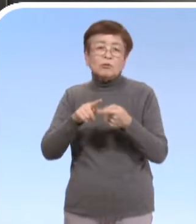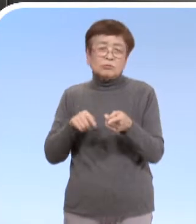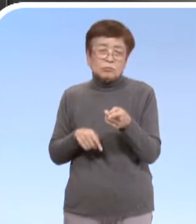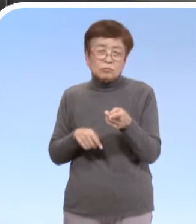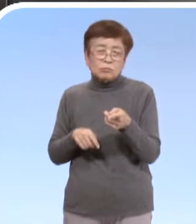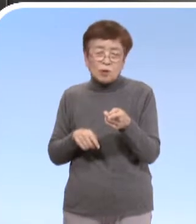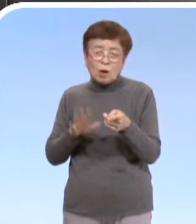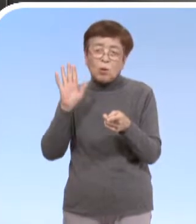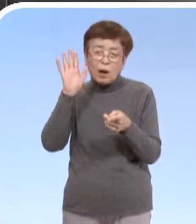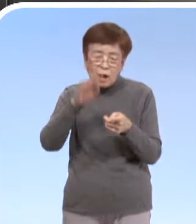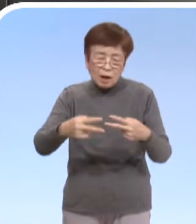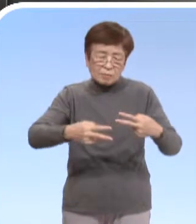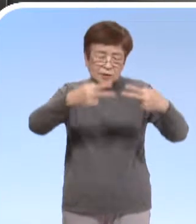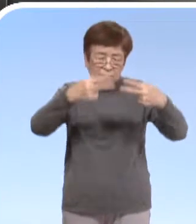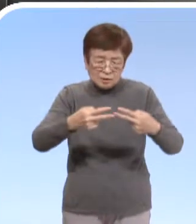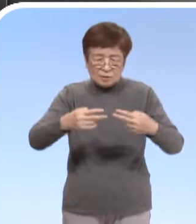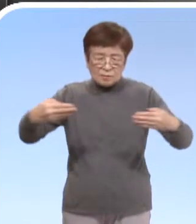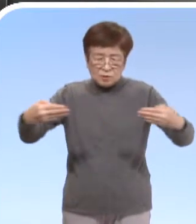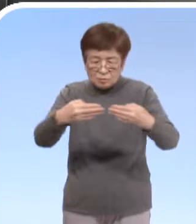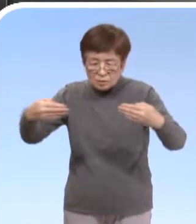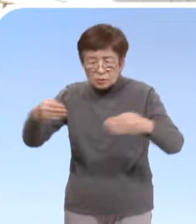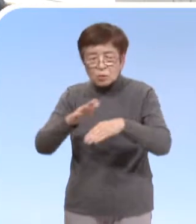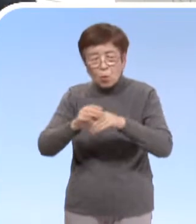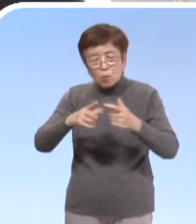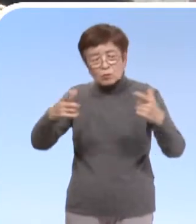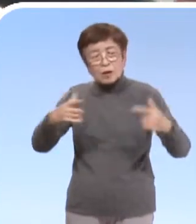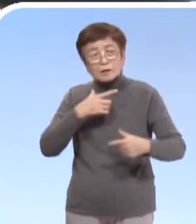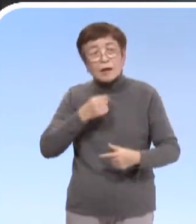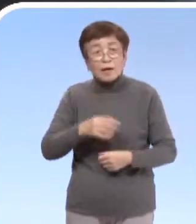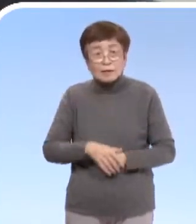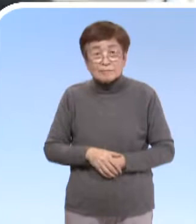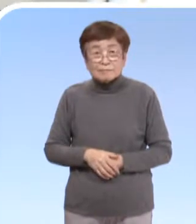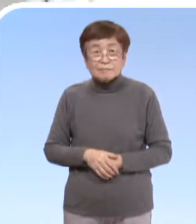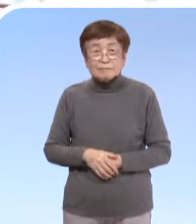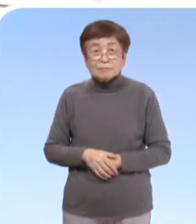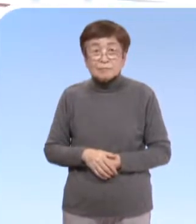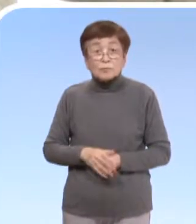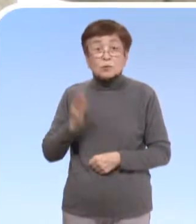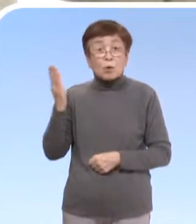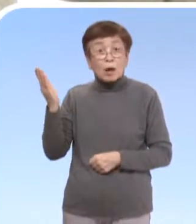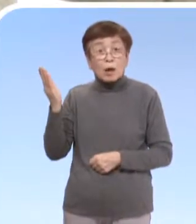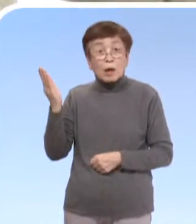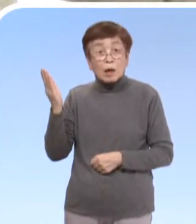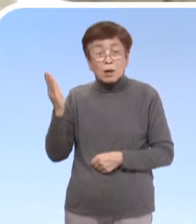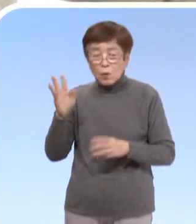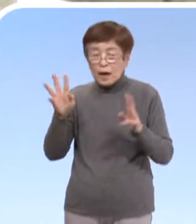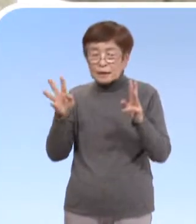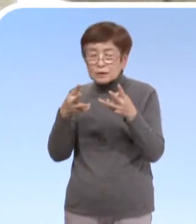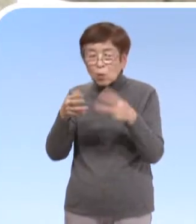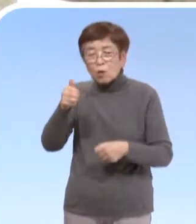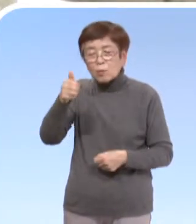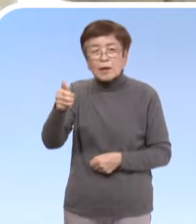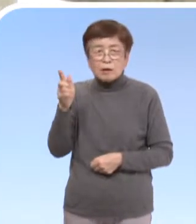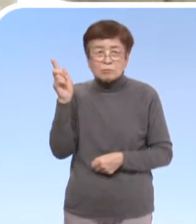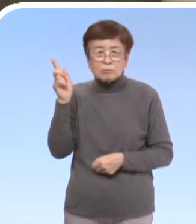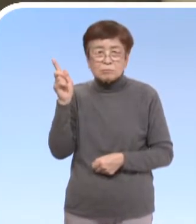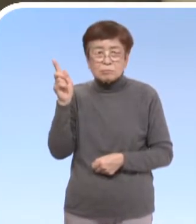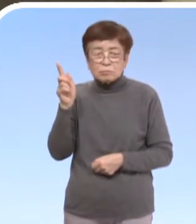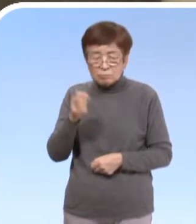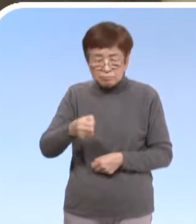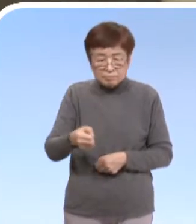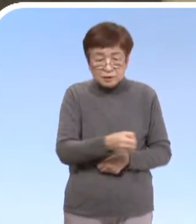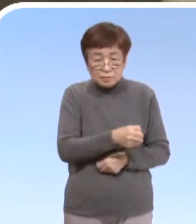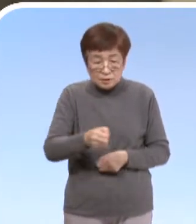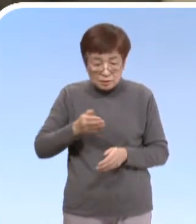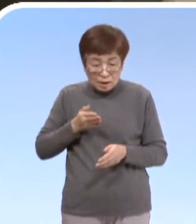今後設置を拡大していく予定でございます。 はい、こちらは、 はい、 これは非常ボタン、運転士にホ